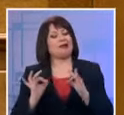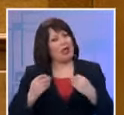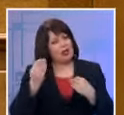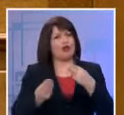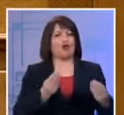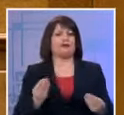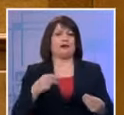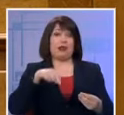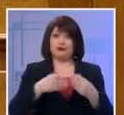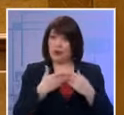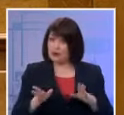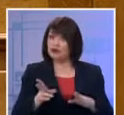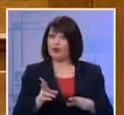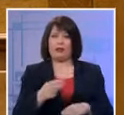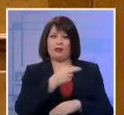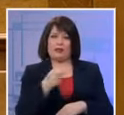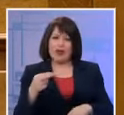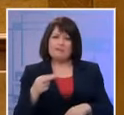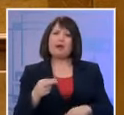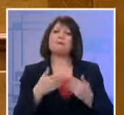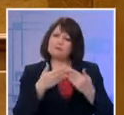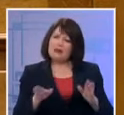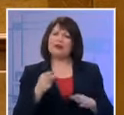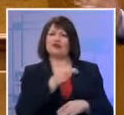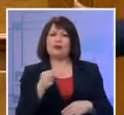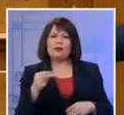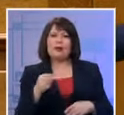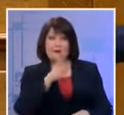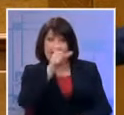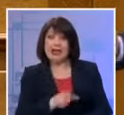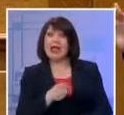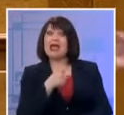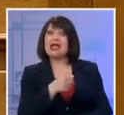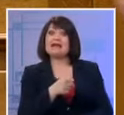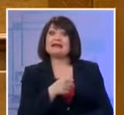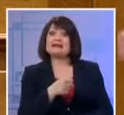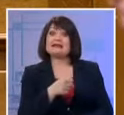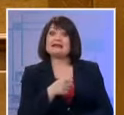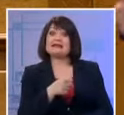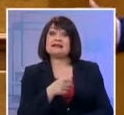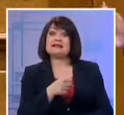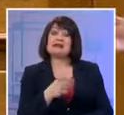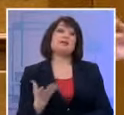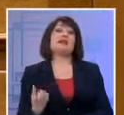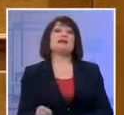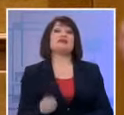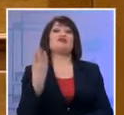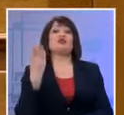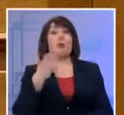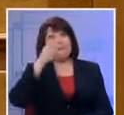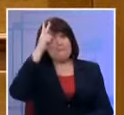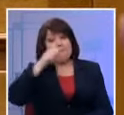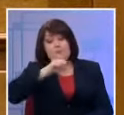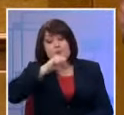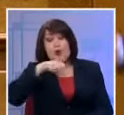θέμα ανοιχτό που παραμένει ανοιχτό και που εσείς ο νέος μερκελιστής το μετατρέψατε